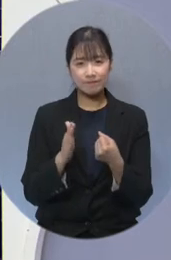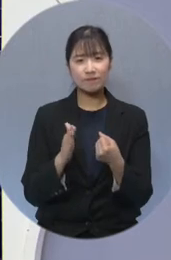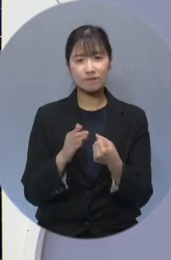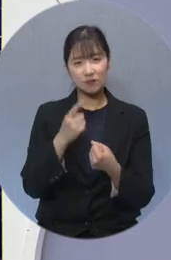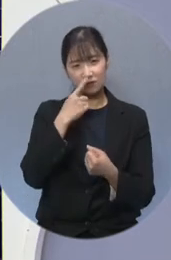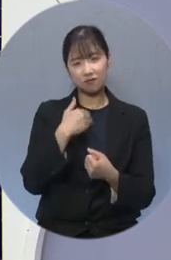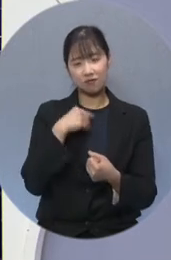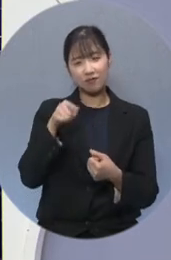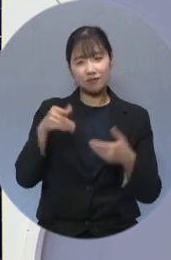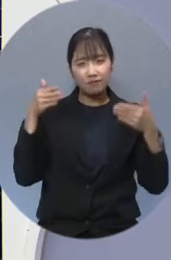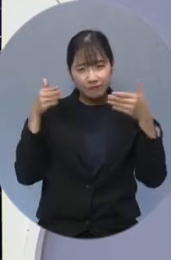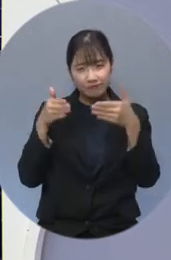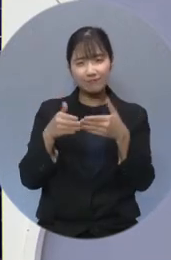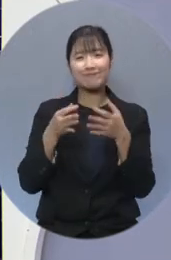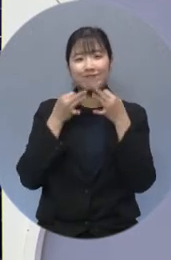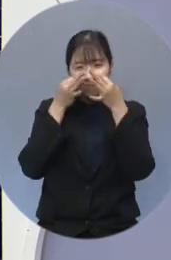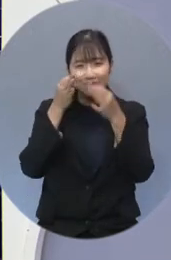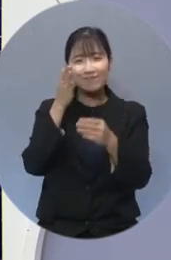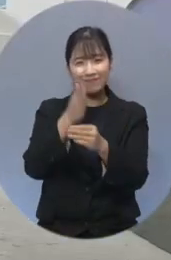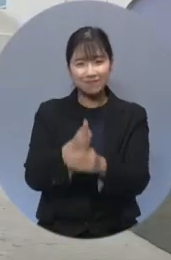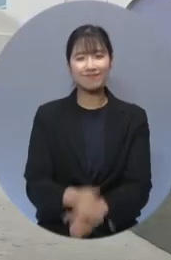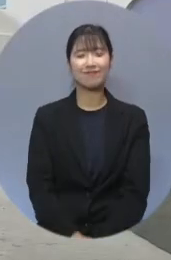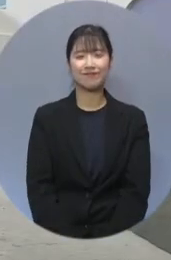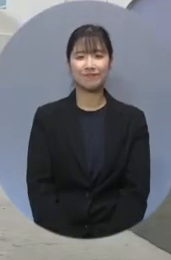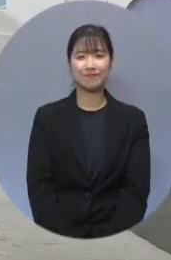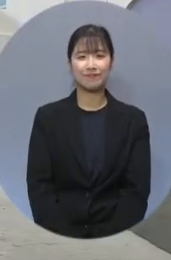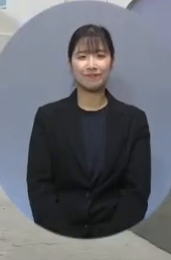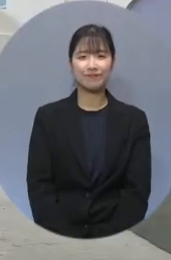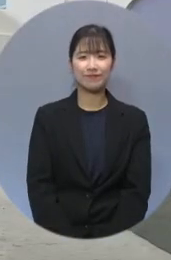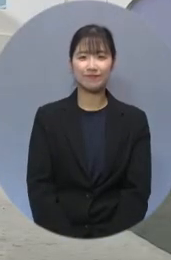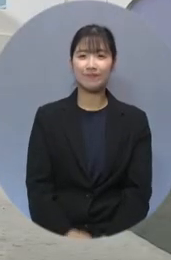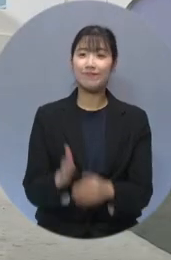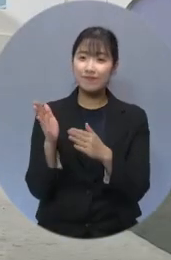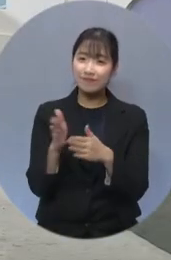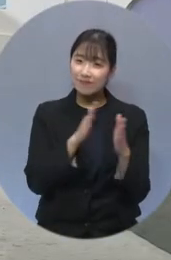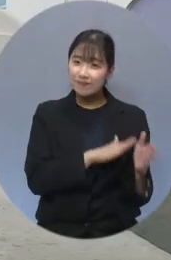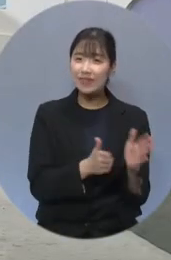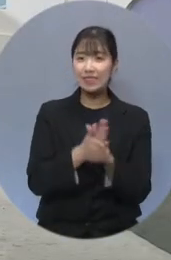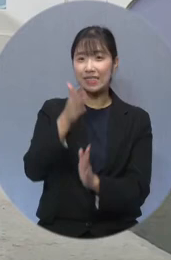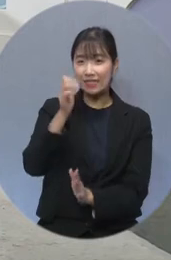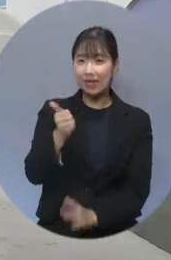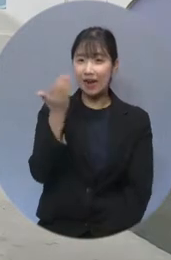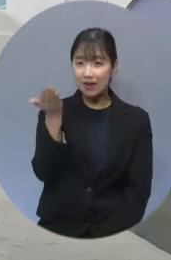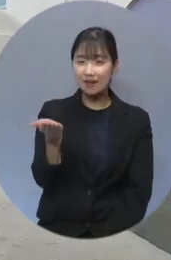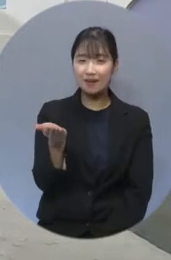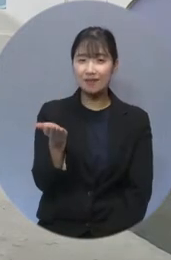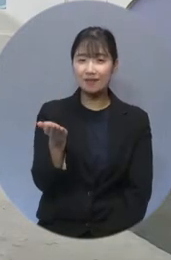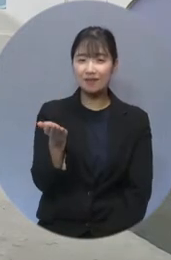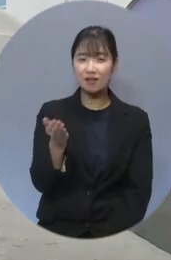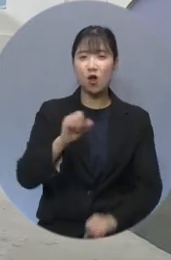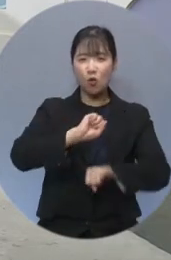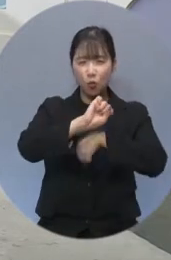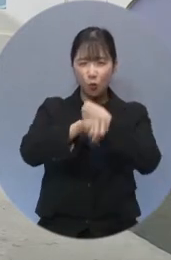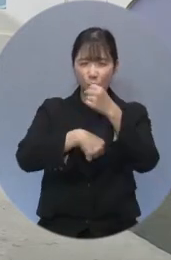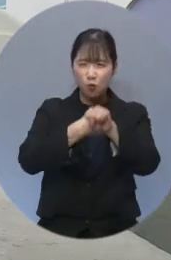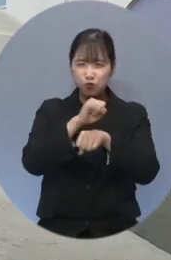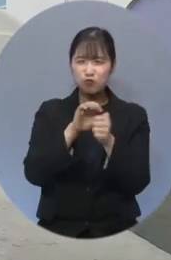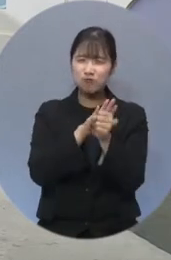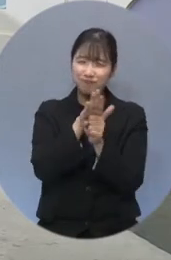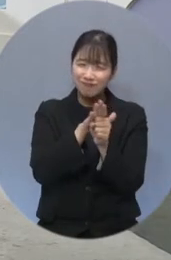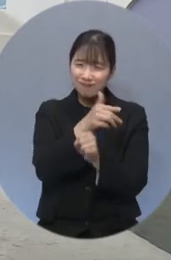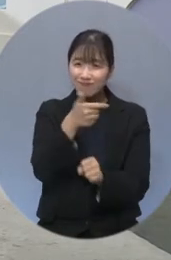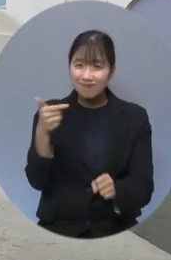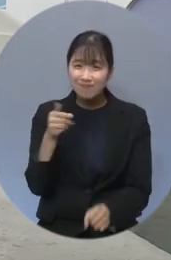아주 역점을 두고 최선을 다하고 있습니다. 네. 저 김한근 시장께서는 동물 애호가라고